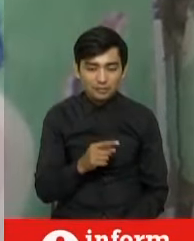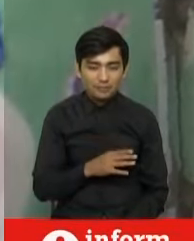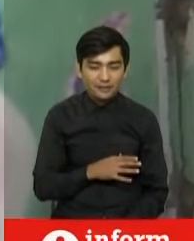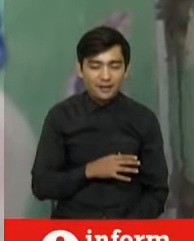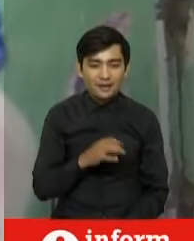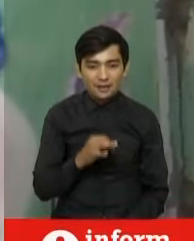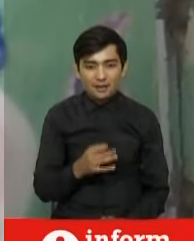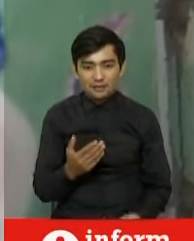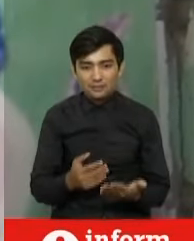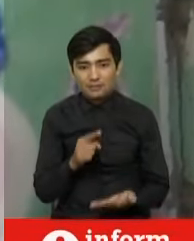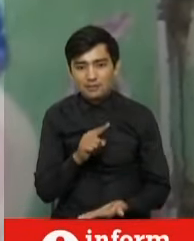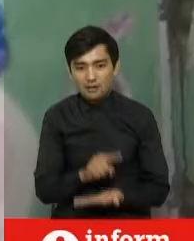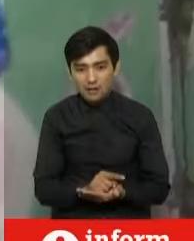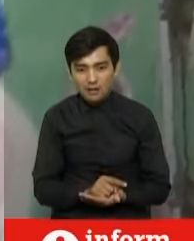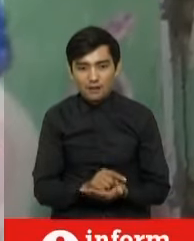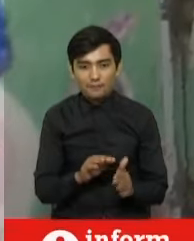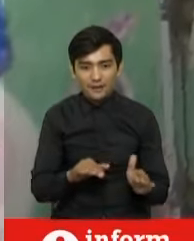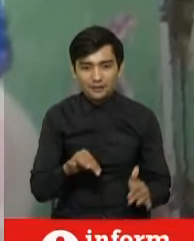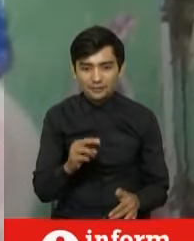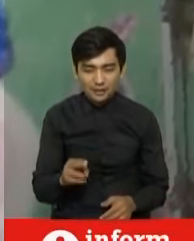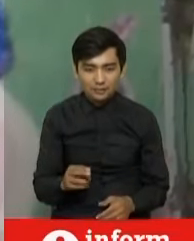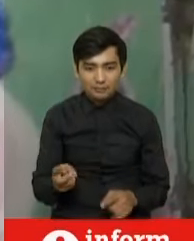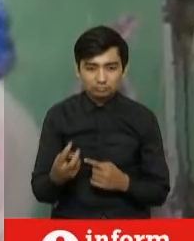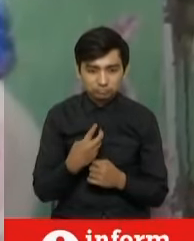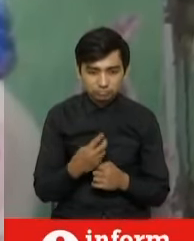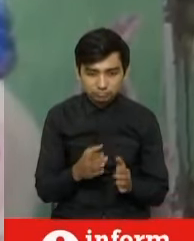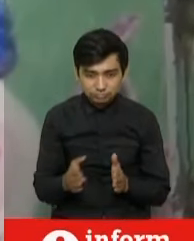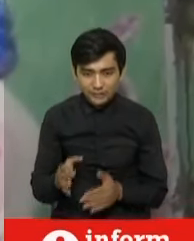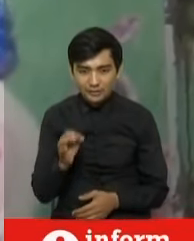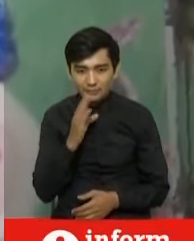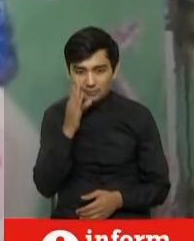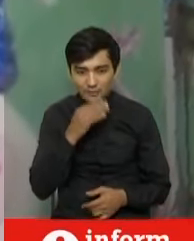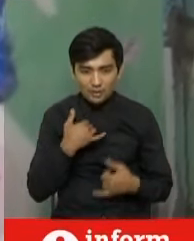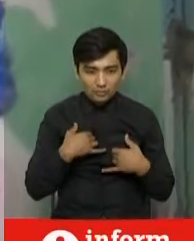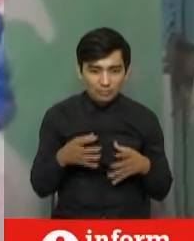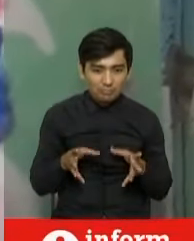егерде міндетті түрде балабақшадан қалмай, ата-ана мен тәрбиеші